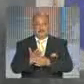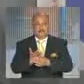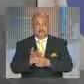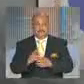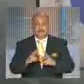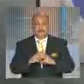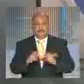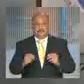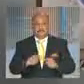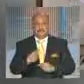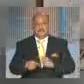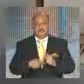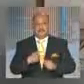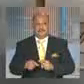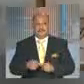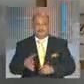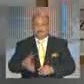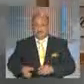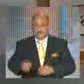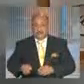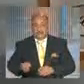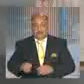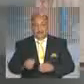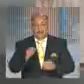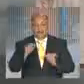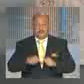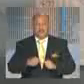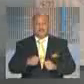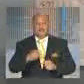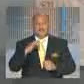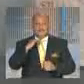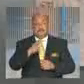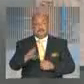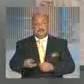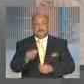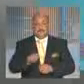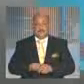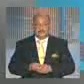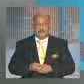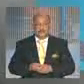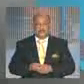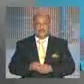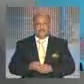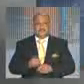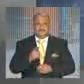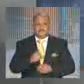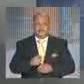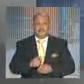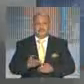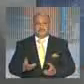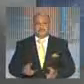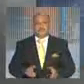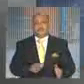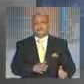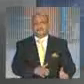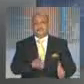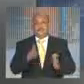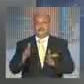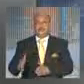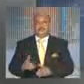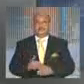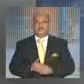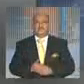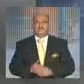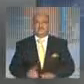الصحية، ستنظم تظاهرات تحسيسية على امتداد شهر ماي الحالي. بالعودة